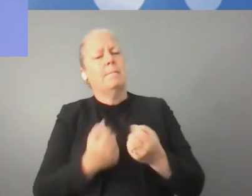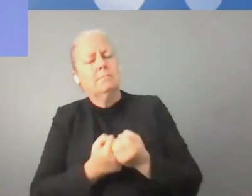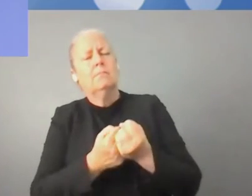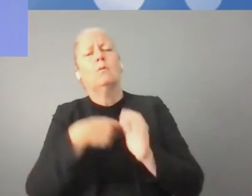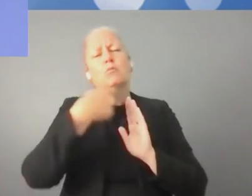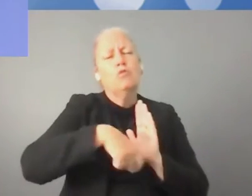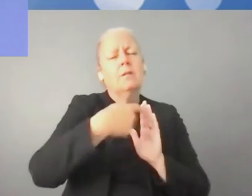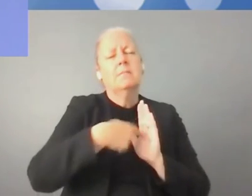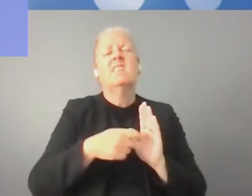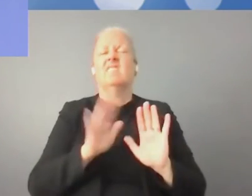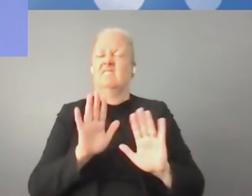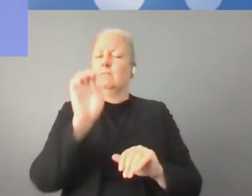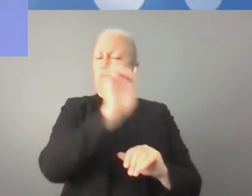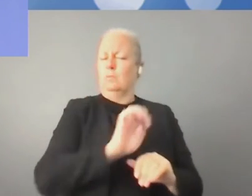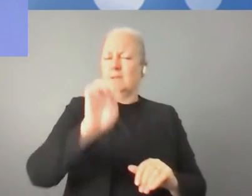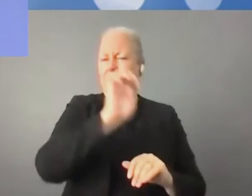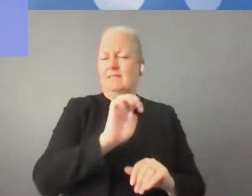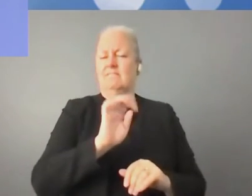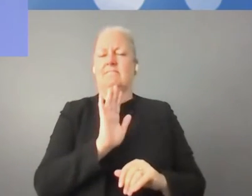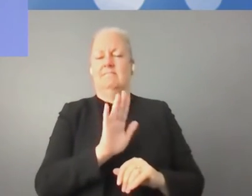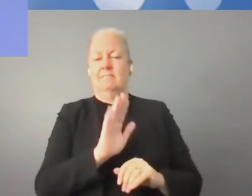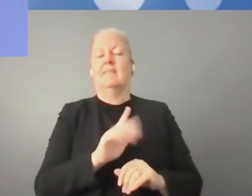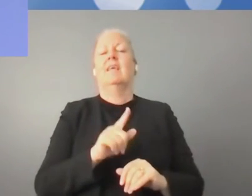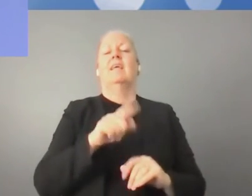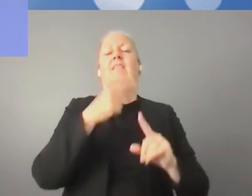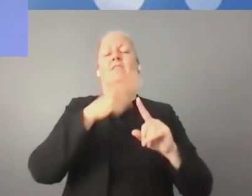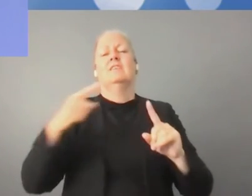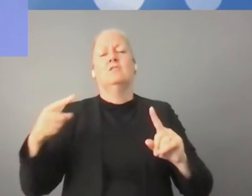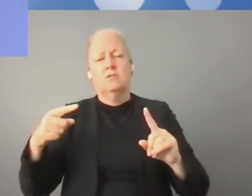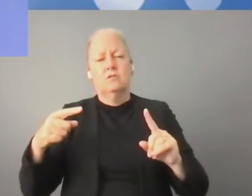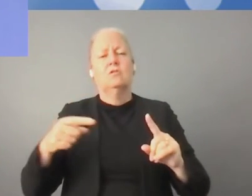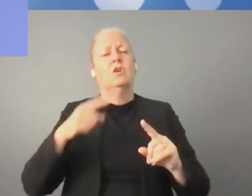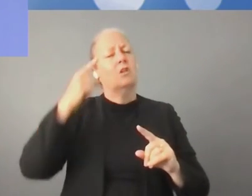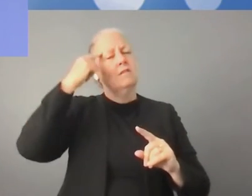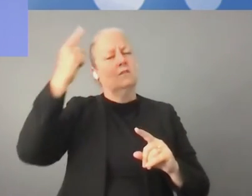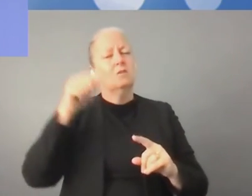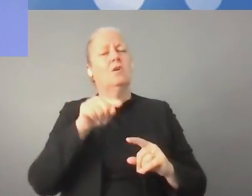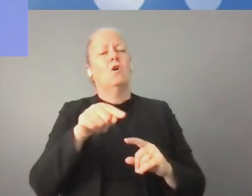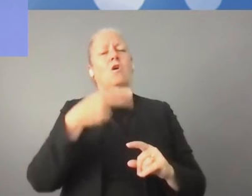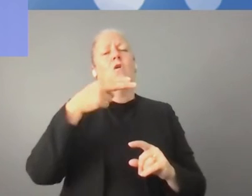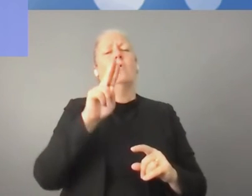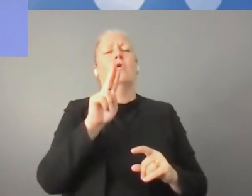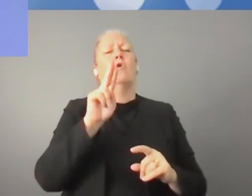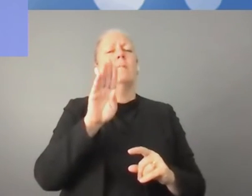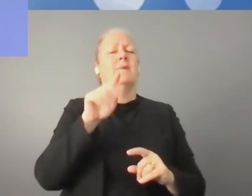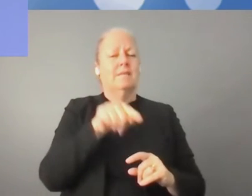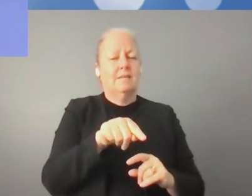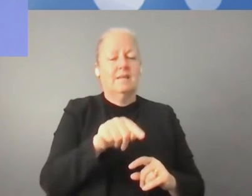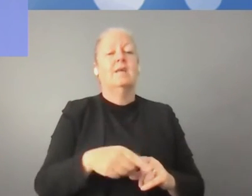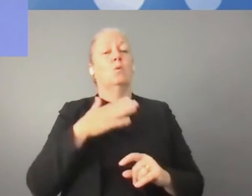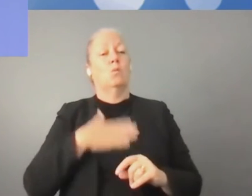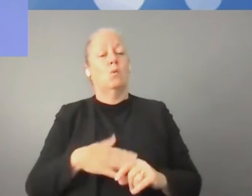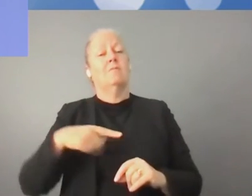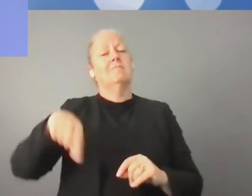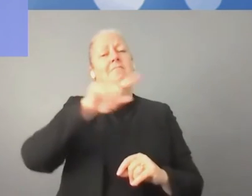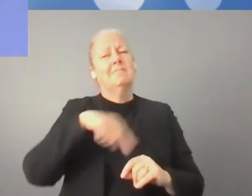непосредственные финансовые стимулы. А то, что мы сейчас делаем в Латвии, это такой подход по